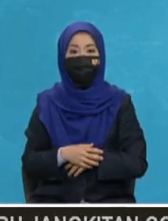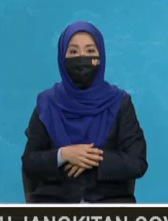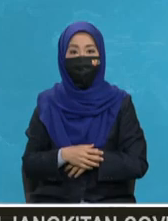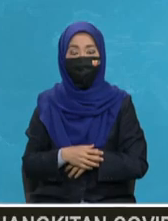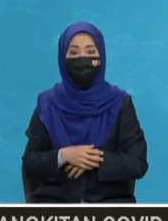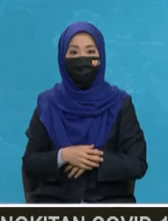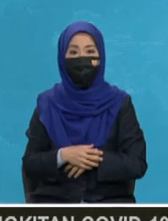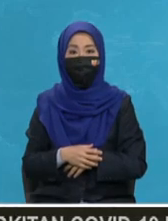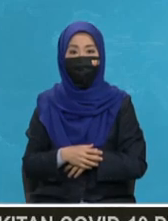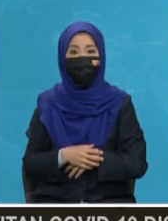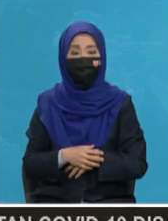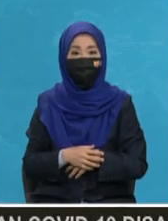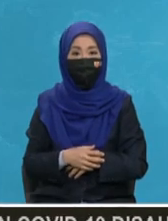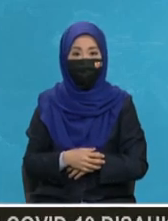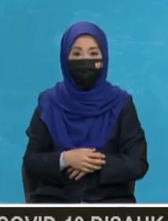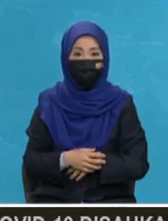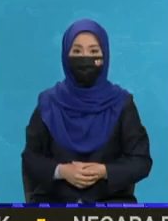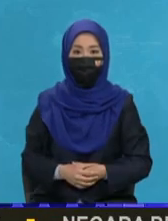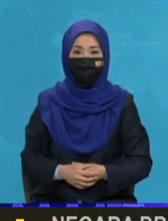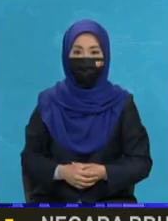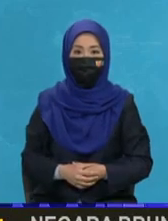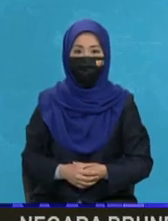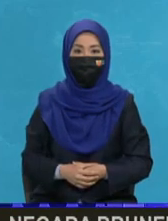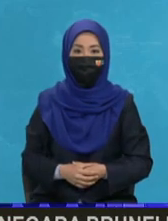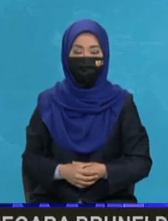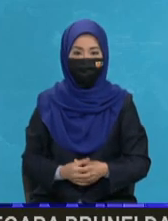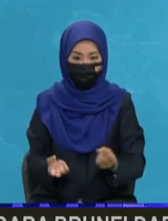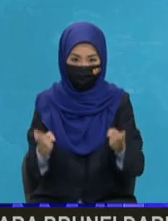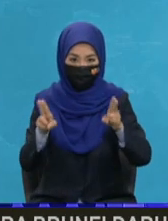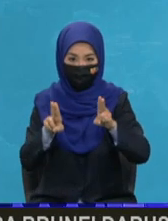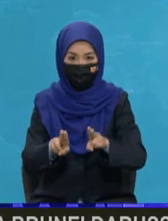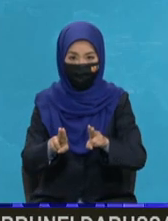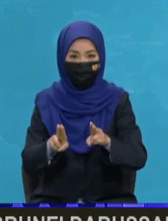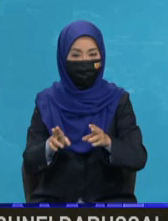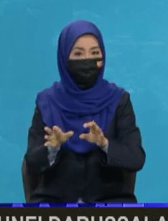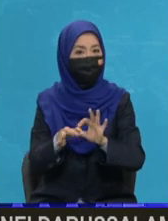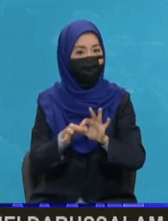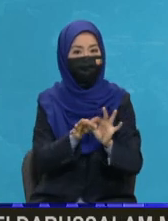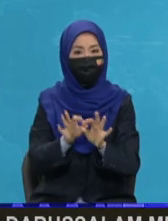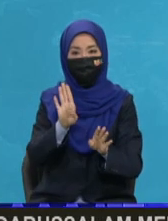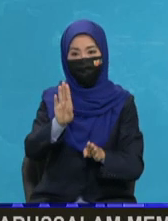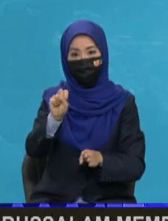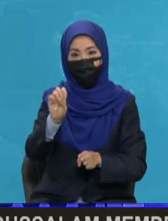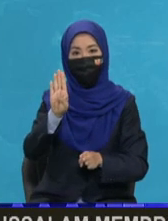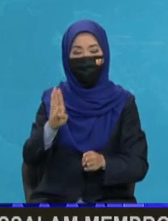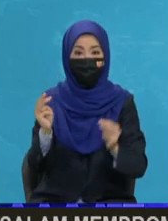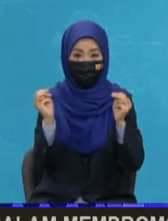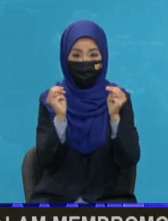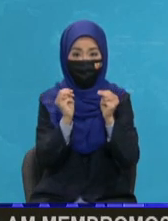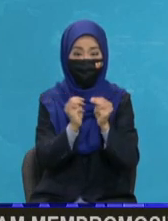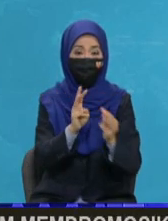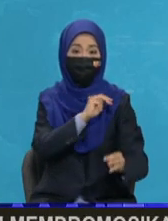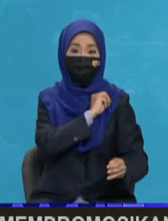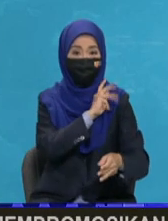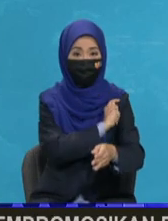Hai So sebab Hai deklarasi bersama Bandar Sri Begawan bagi masyarakat